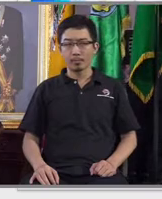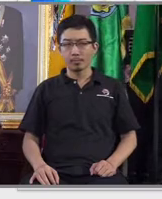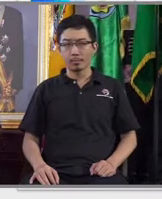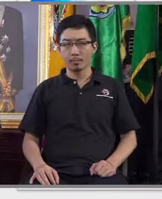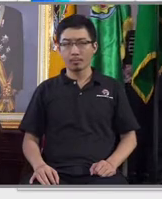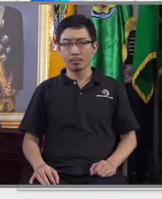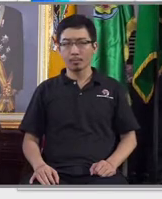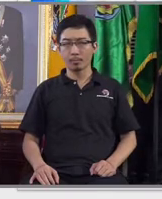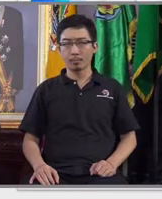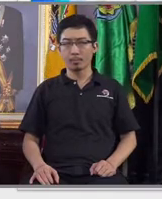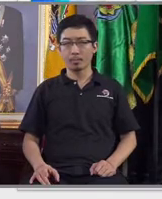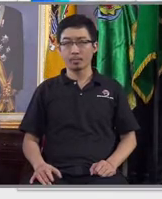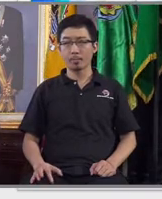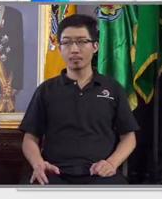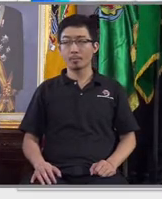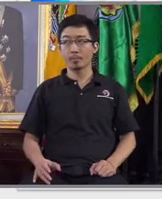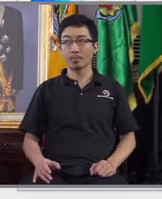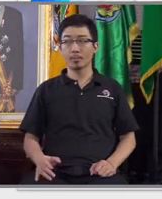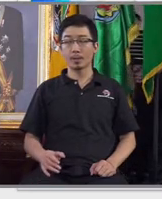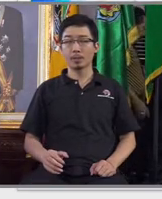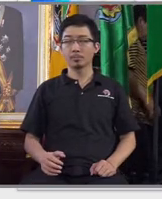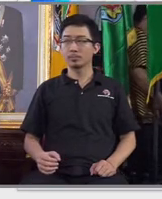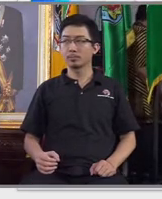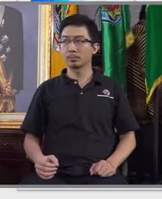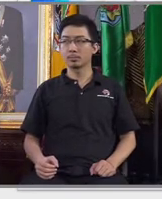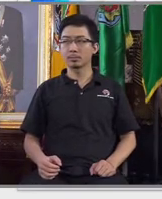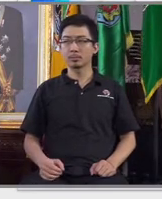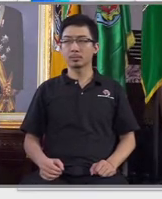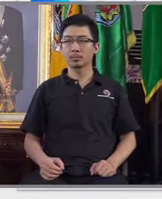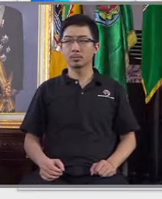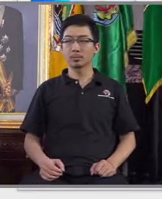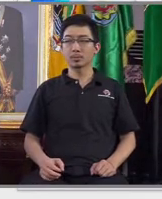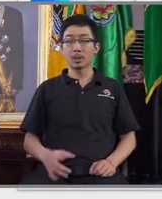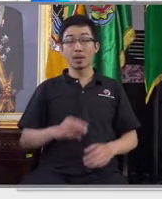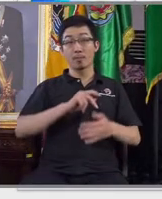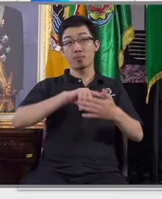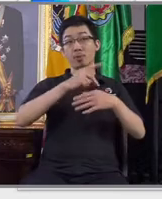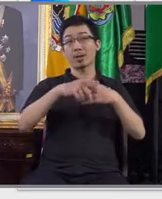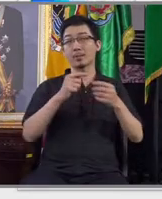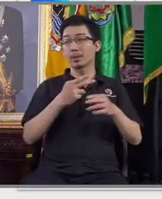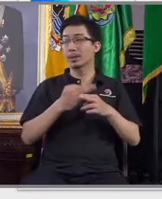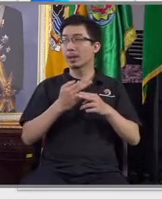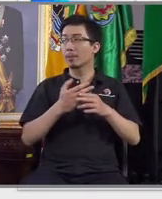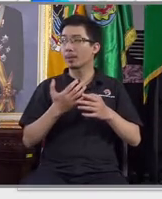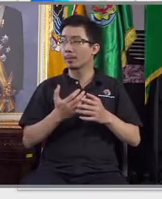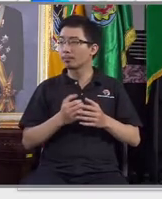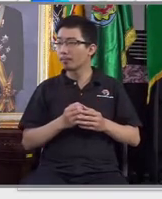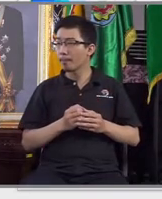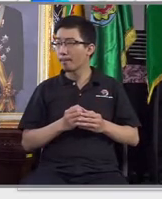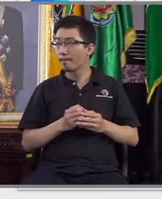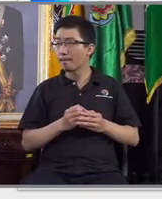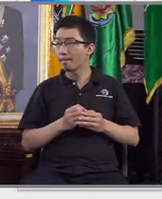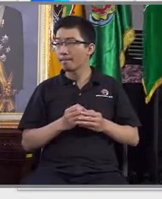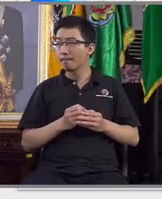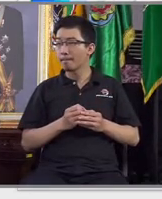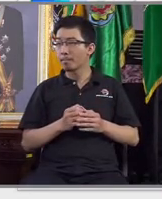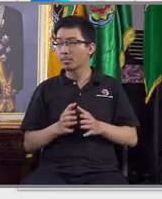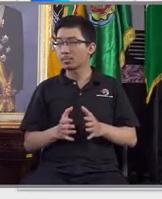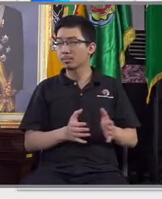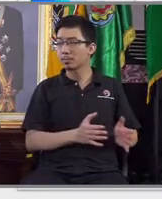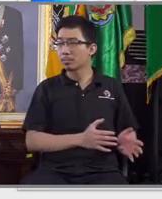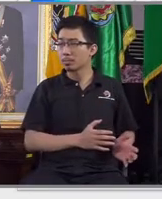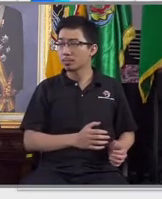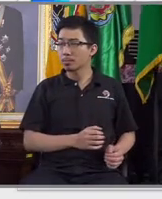itu masyarakat menyebutnya Kali Kontrak. Kemudian pembangunan kolam retensi water stroke dengan pompa